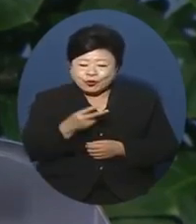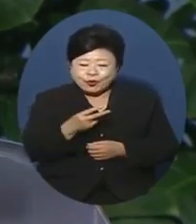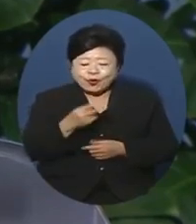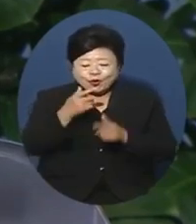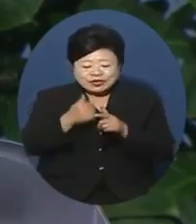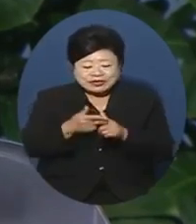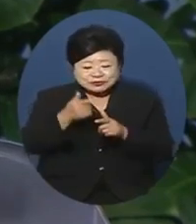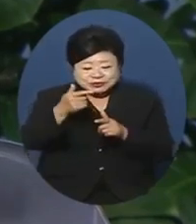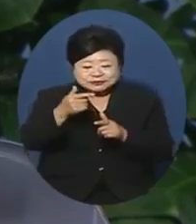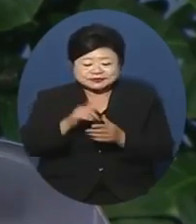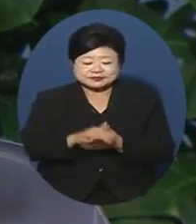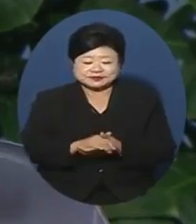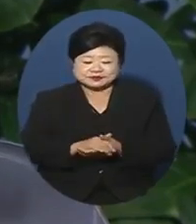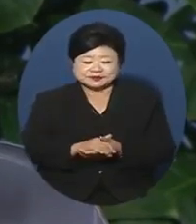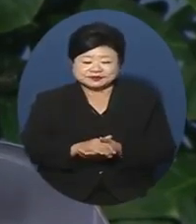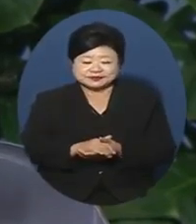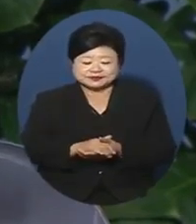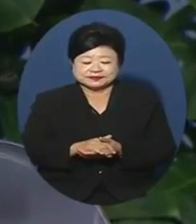예수님은